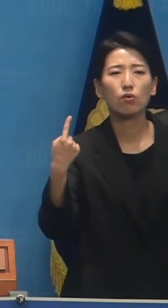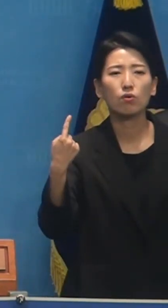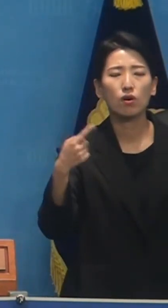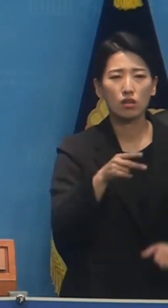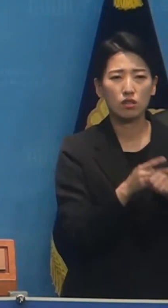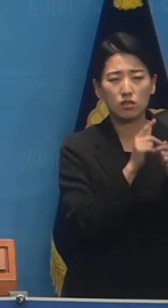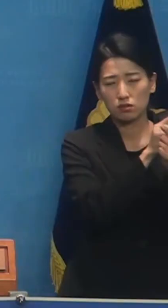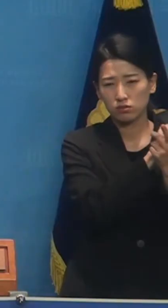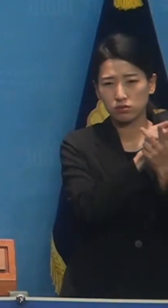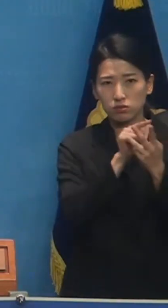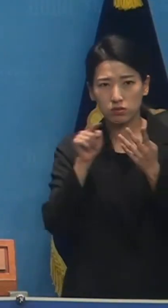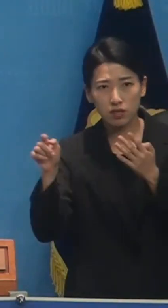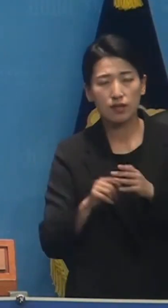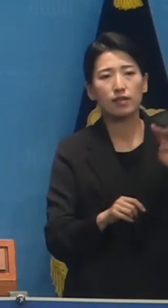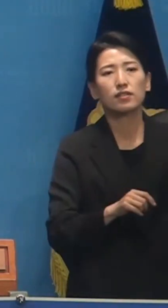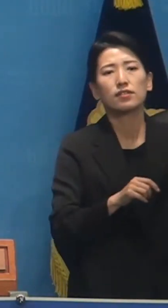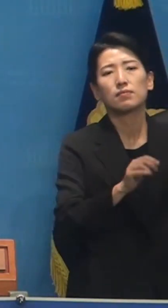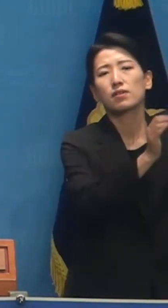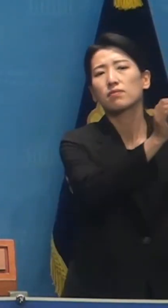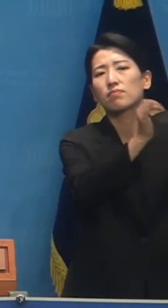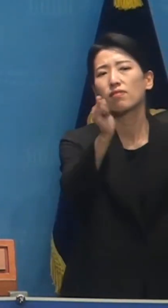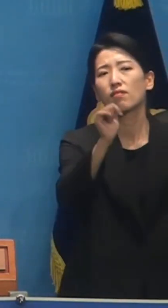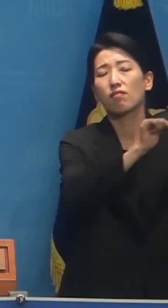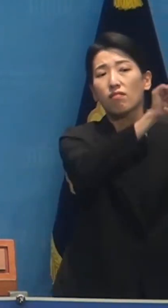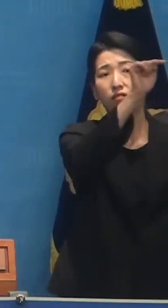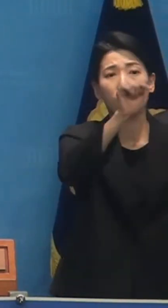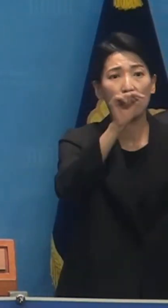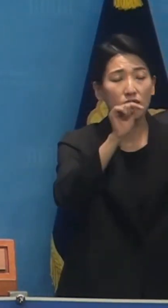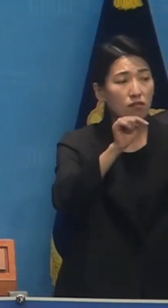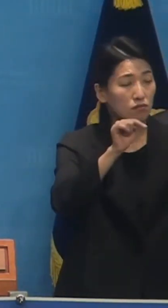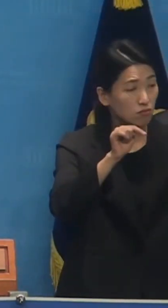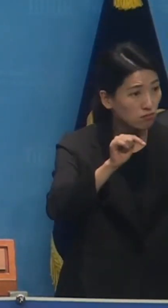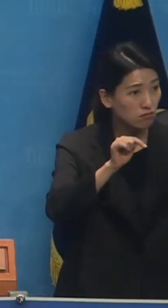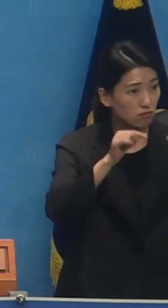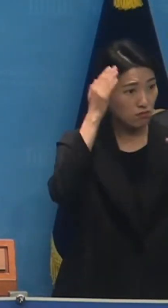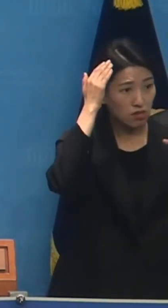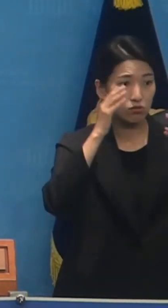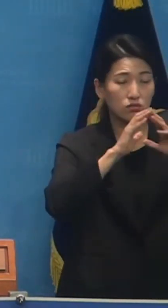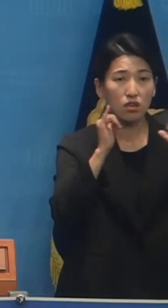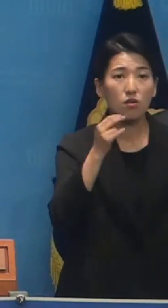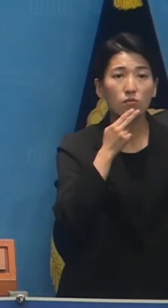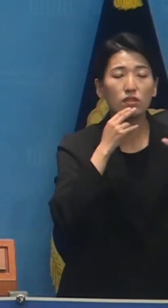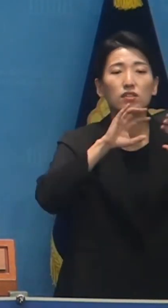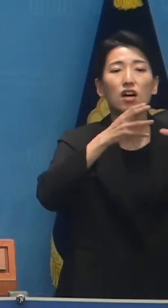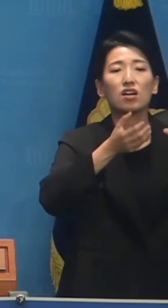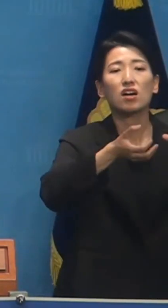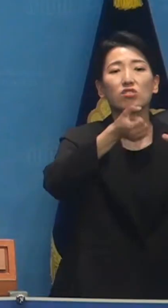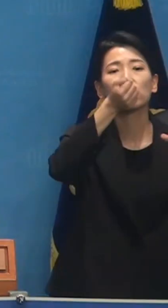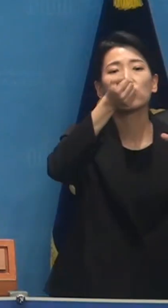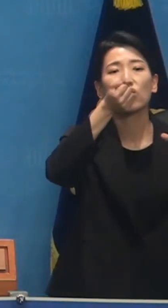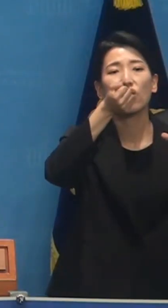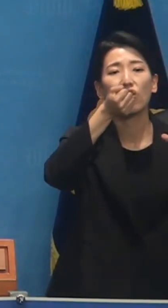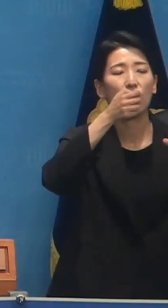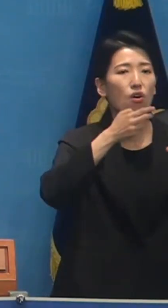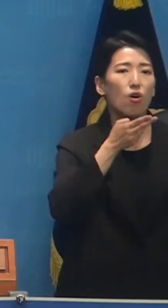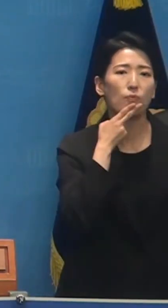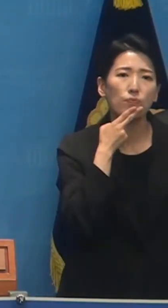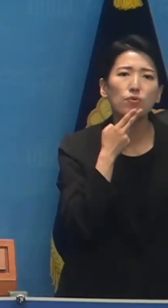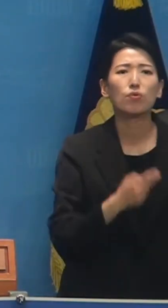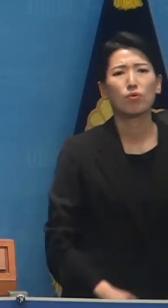선생 등 300여 명이 무국적, 무호적자 상태였다.